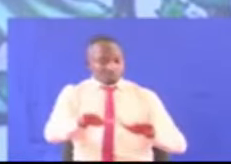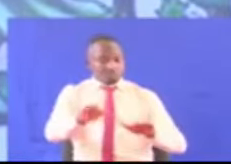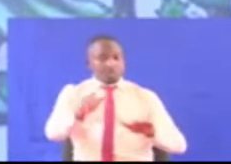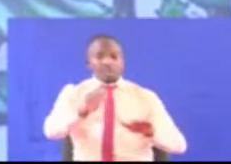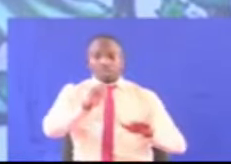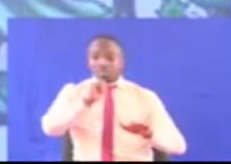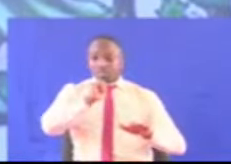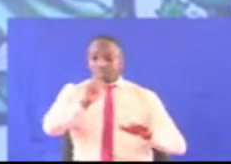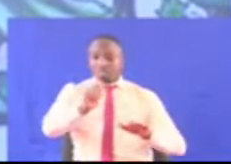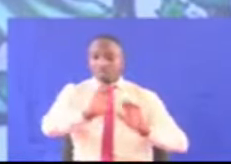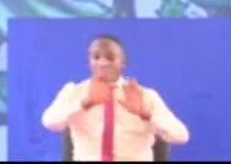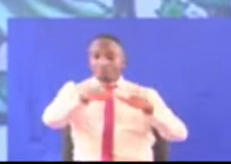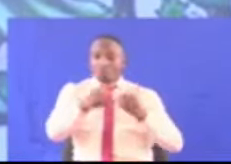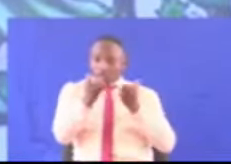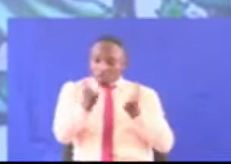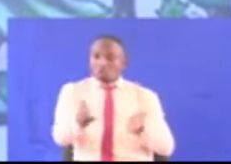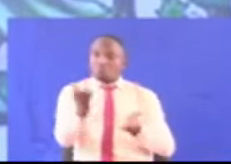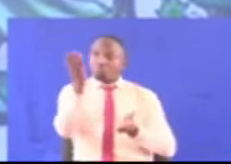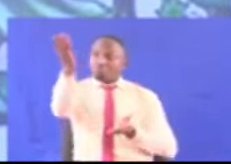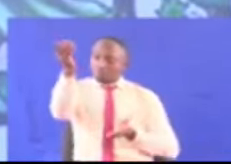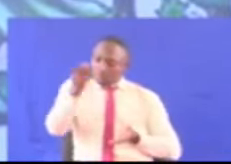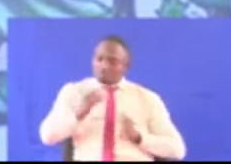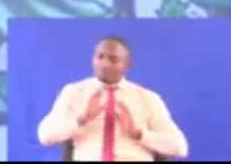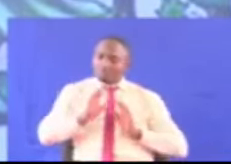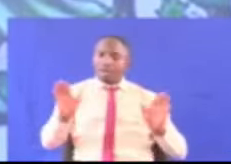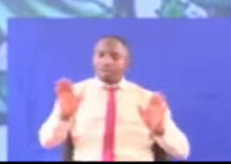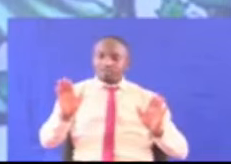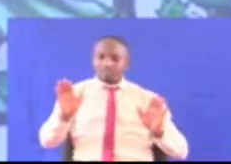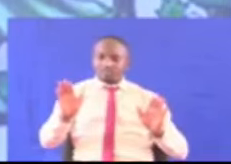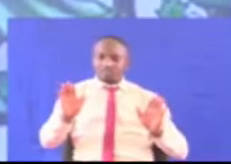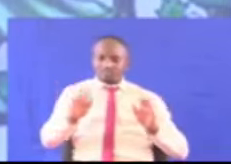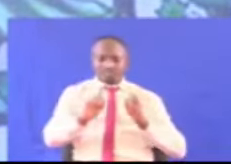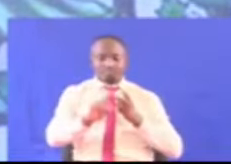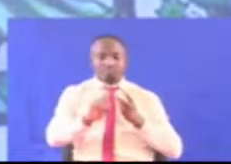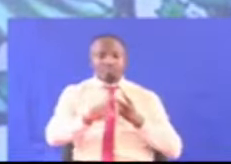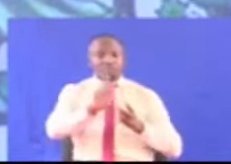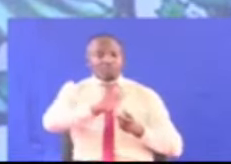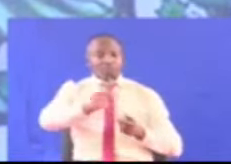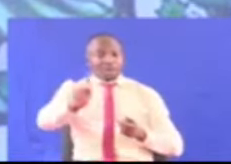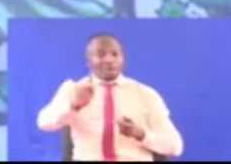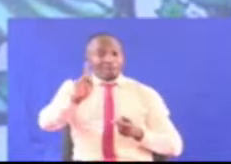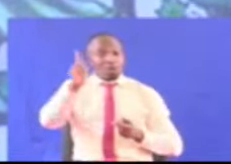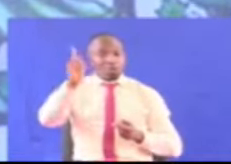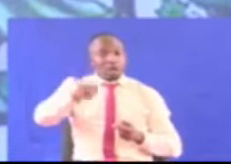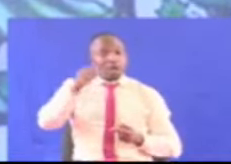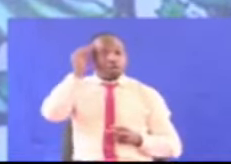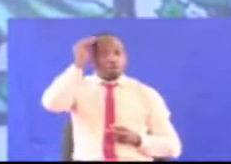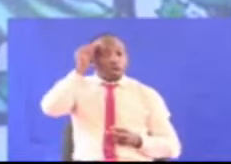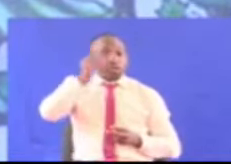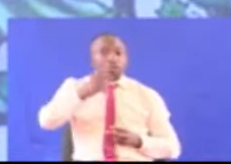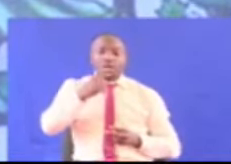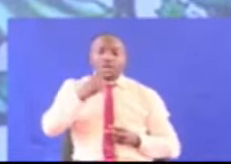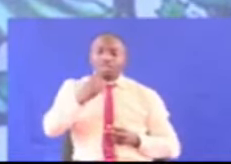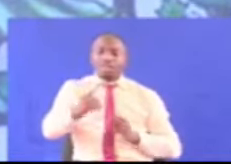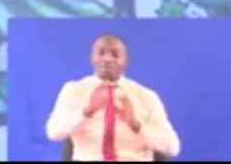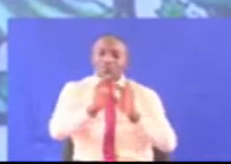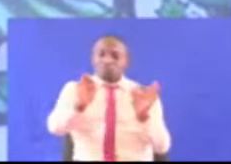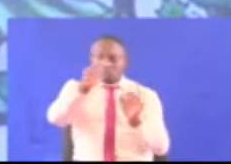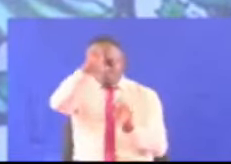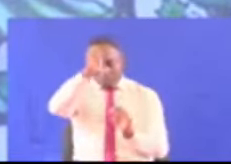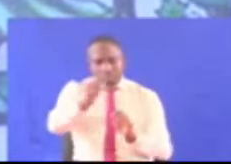wa bunge lako. Huna mabunge mawili, ndio hili. Hivyo kama unalo wazo, litoe tu kwa